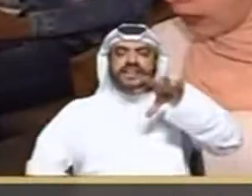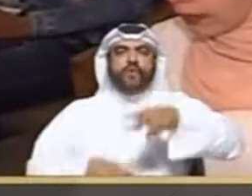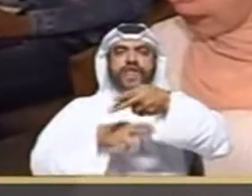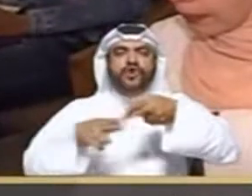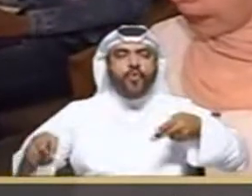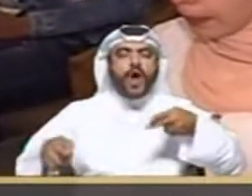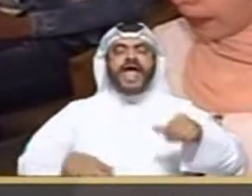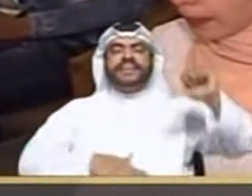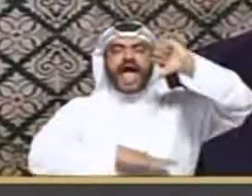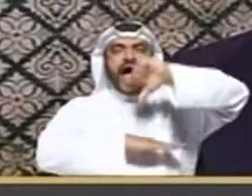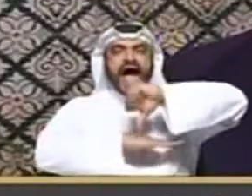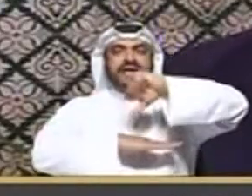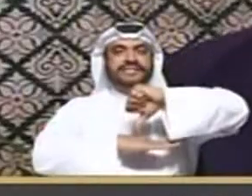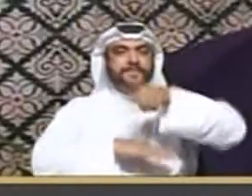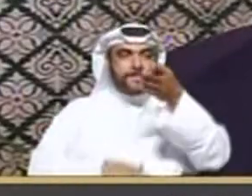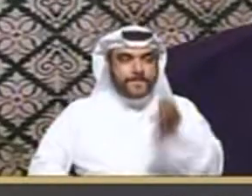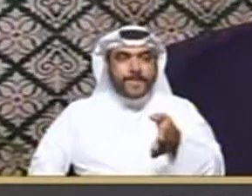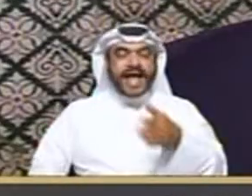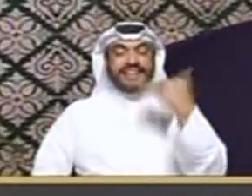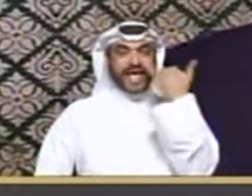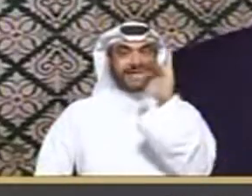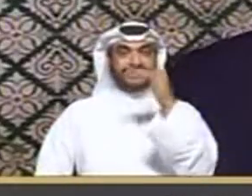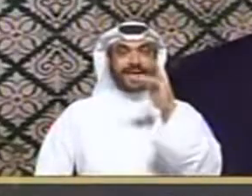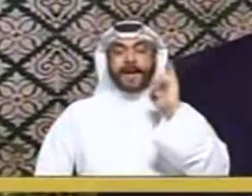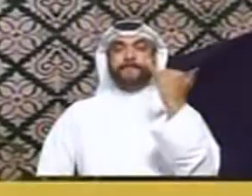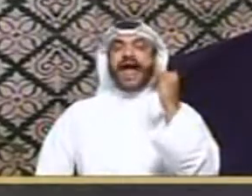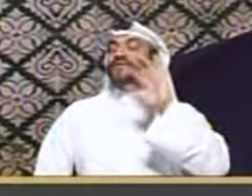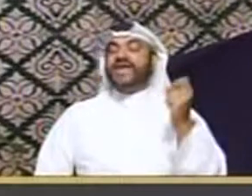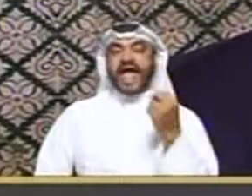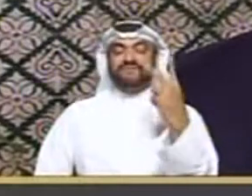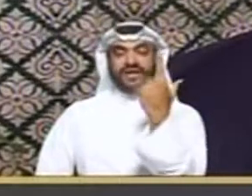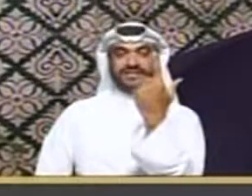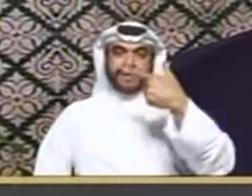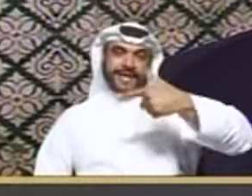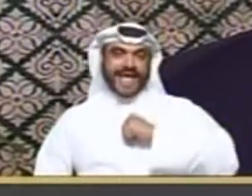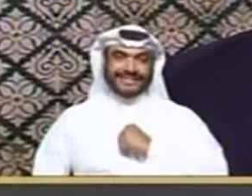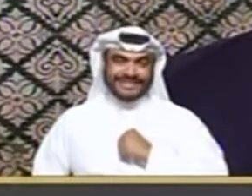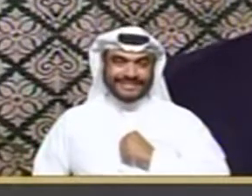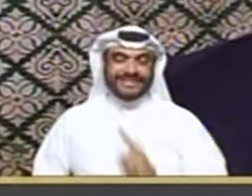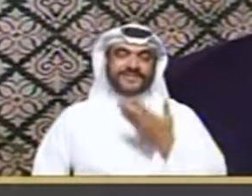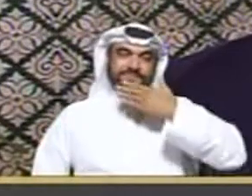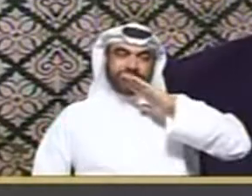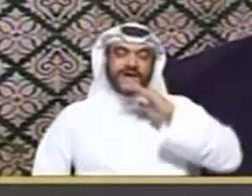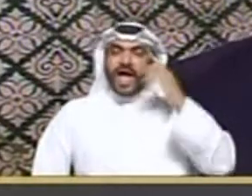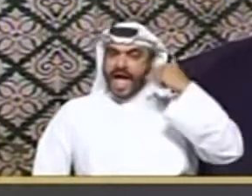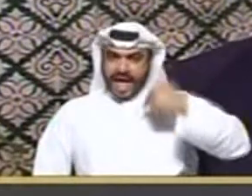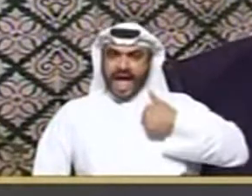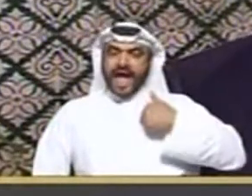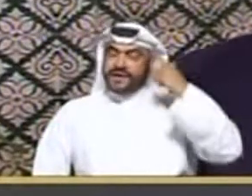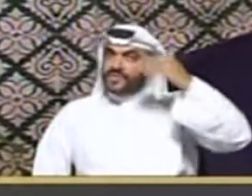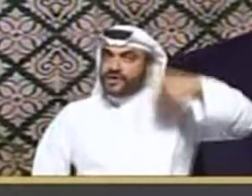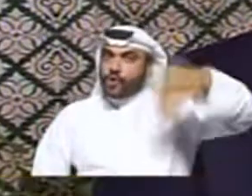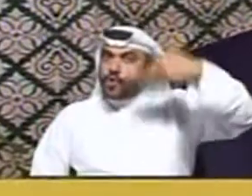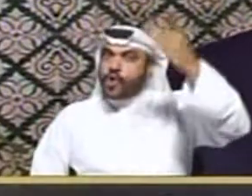لعام 2017. احنا عندنا تجربة رائدة في دولة الكويت برؤية حكيمة ثاقبة لحضرة صاحب السمو أمير